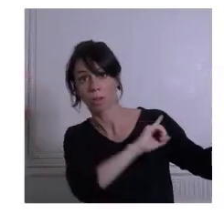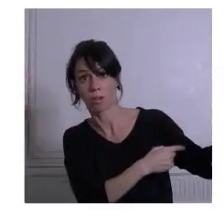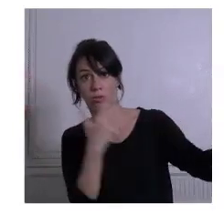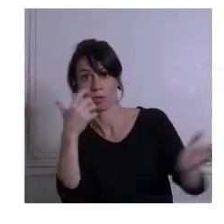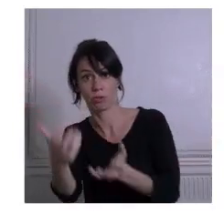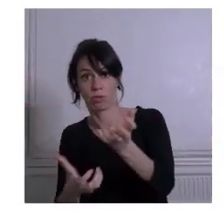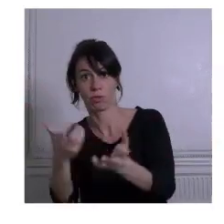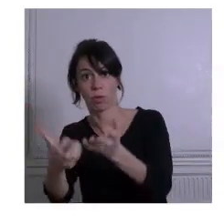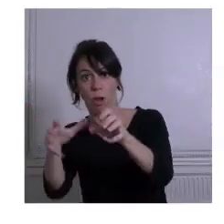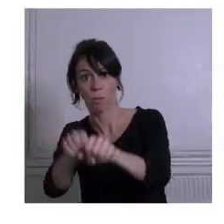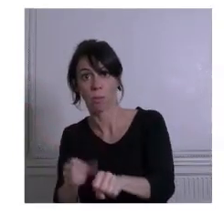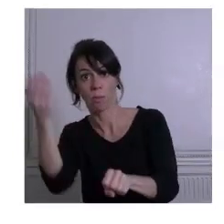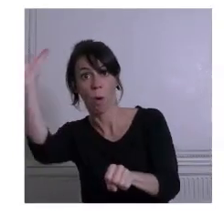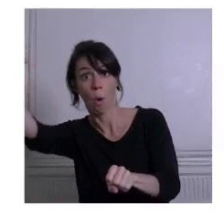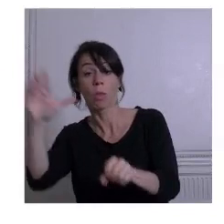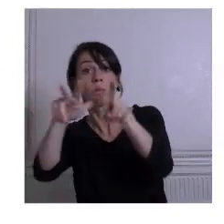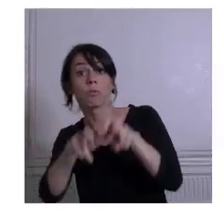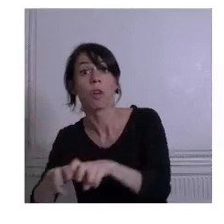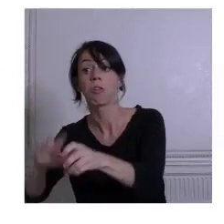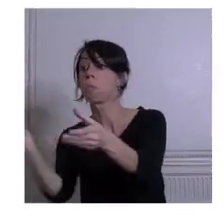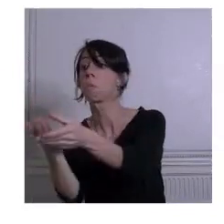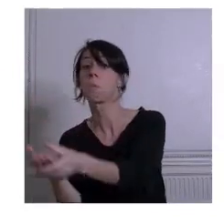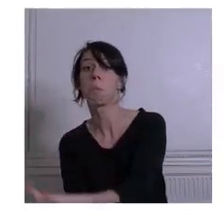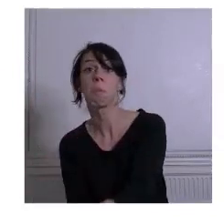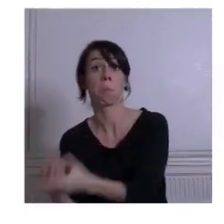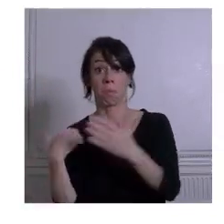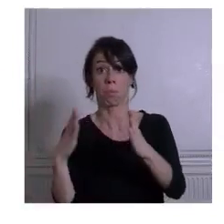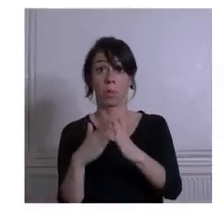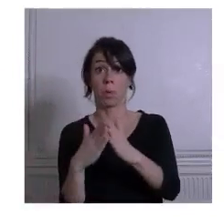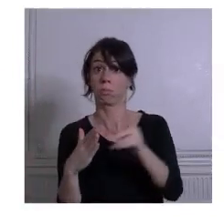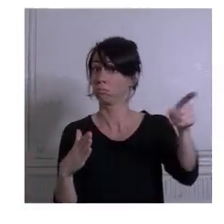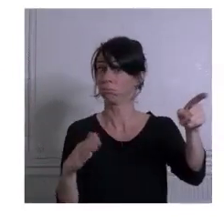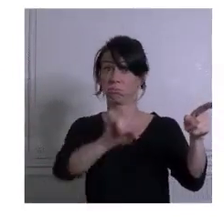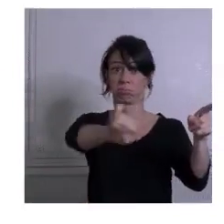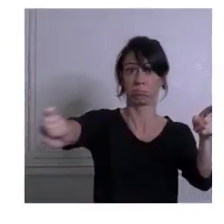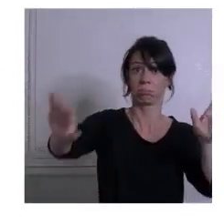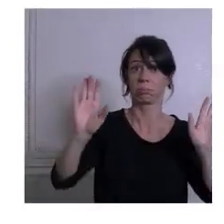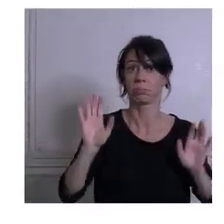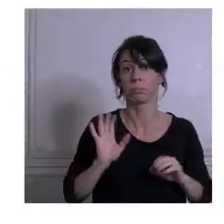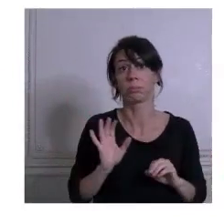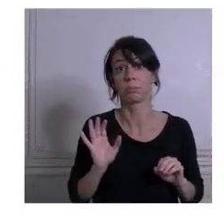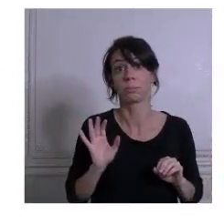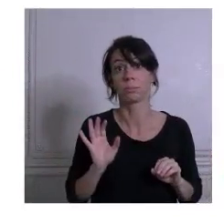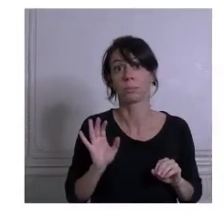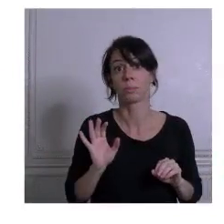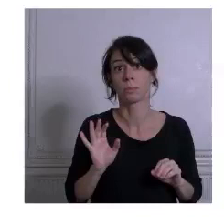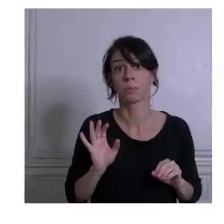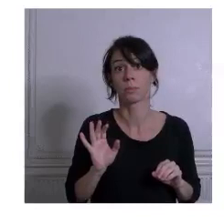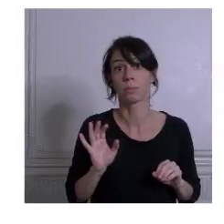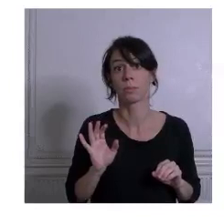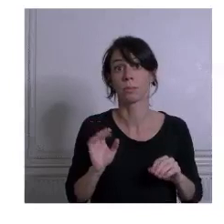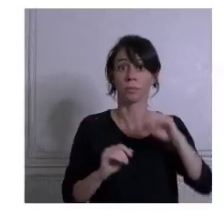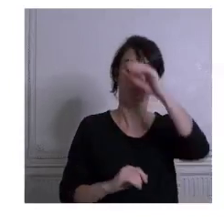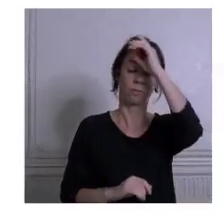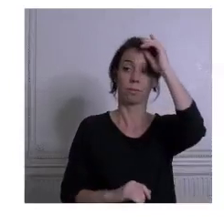savez, c'est une association qui fait un remarquable travail, mais indépendante, eh bien, elle nous a donné un satisfecit, qui est le contraire de ce que vous nous dites ce